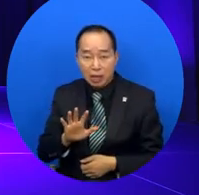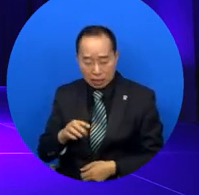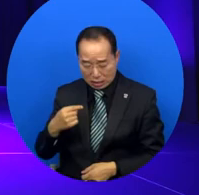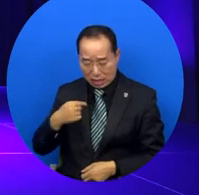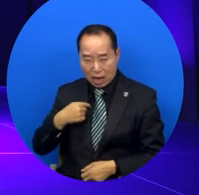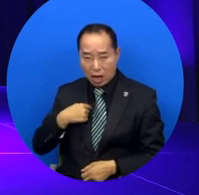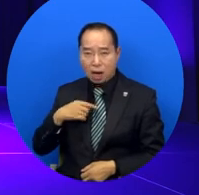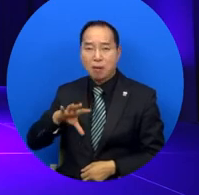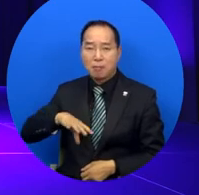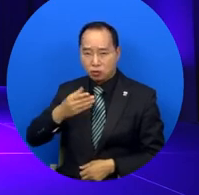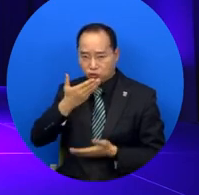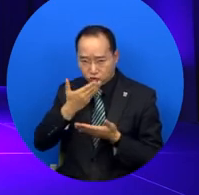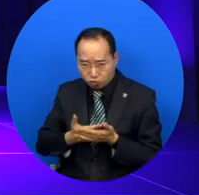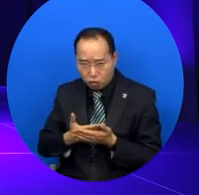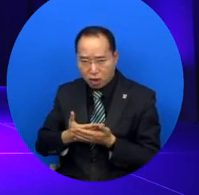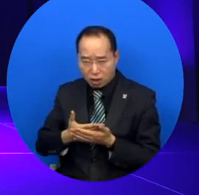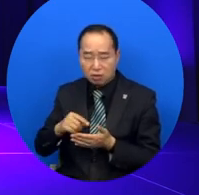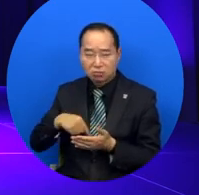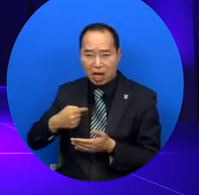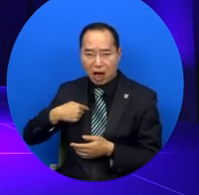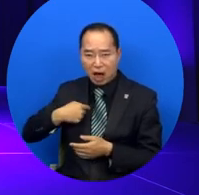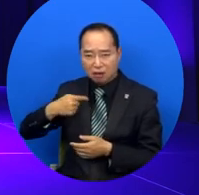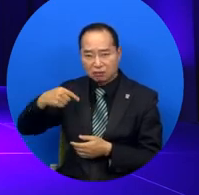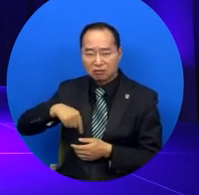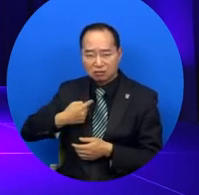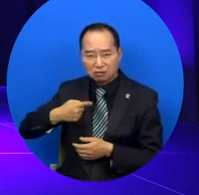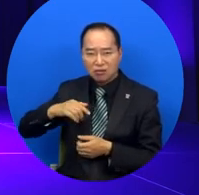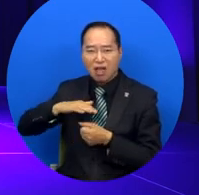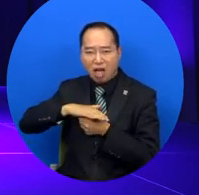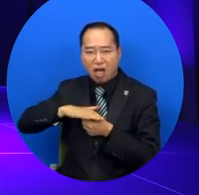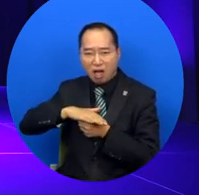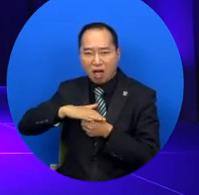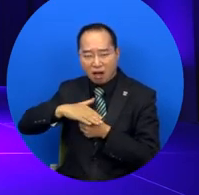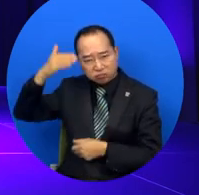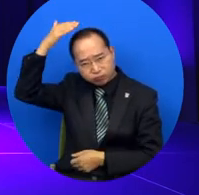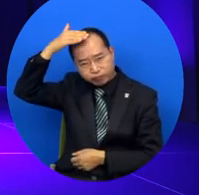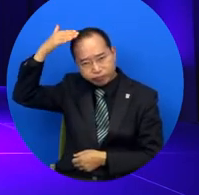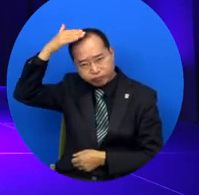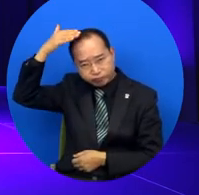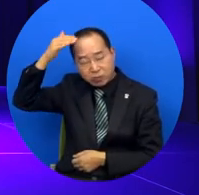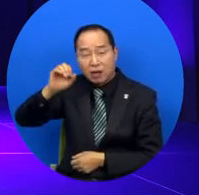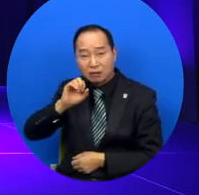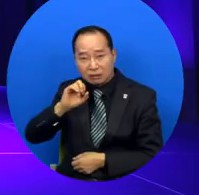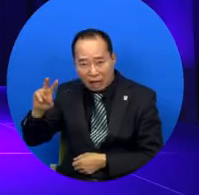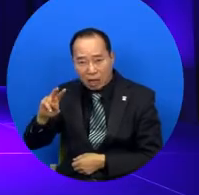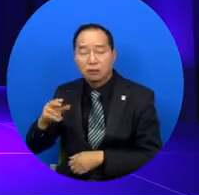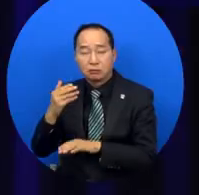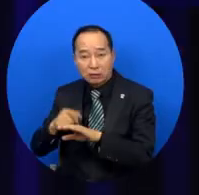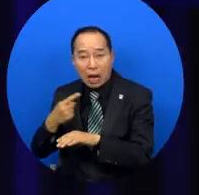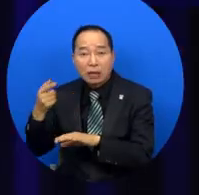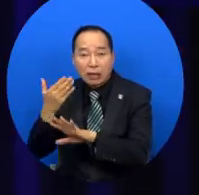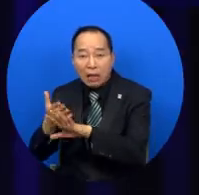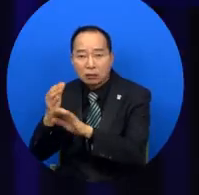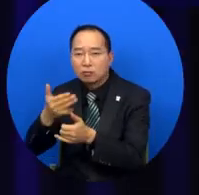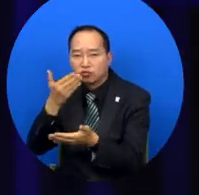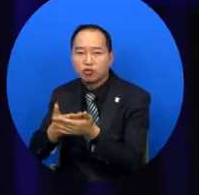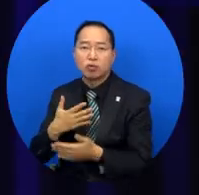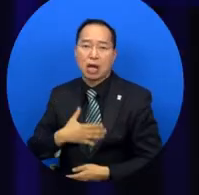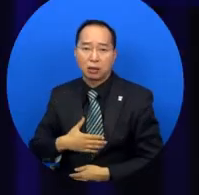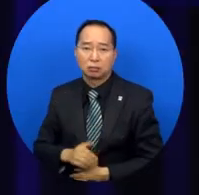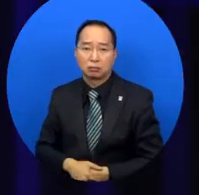아니에요. 내라는 사람을 가장 중요하게 여겨야 주위 사람도 중요하게 여길 수 있게 됩니다. 근데 이런